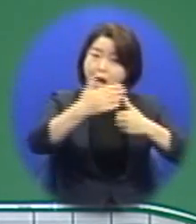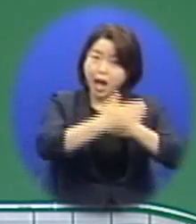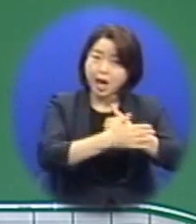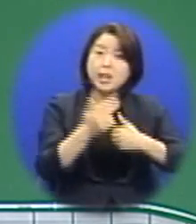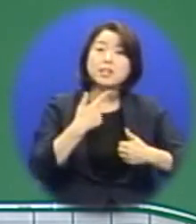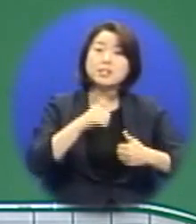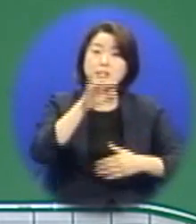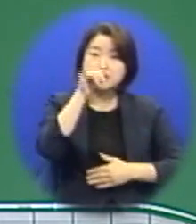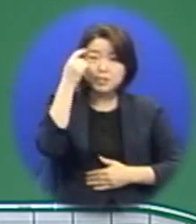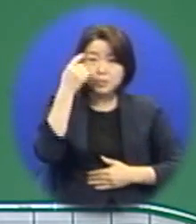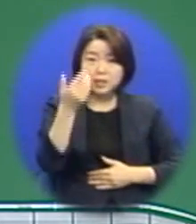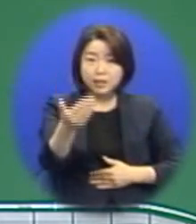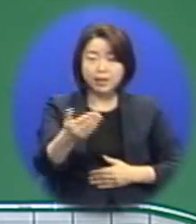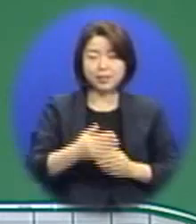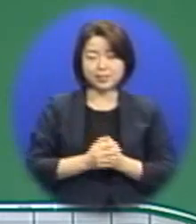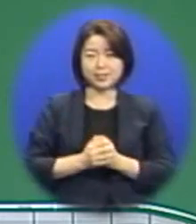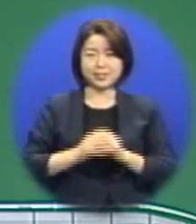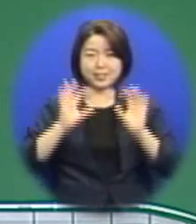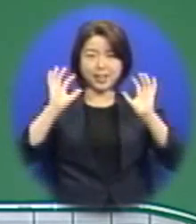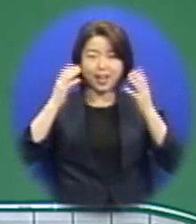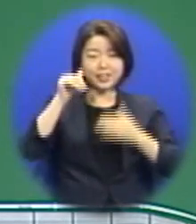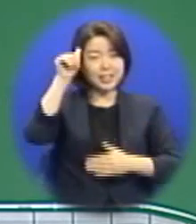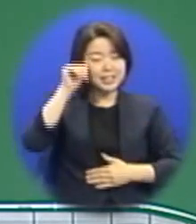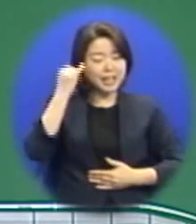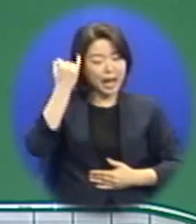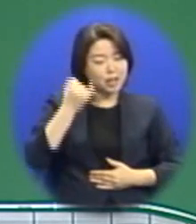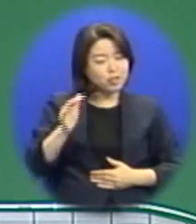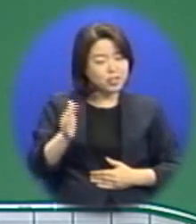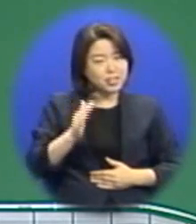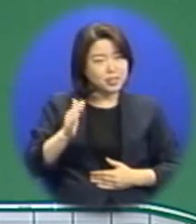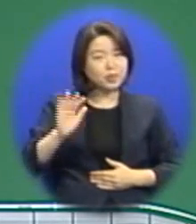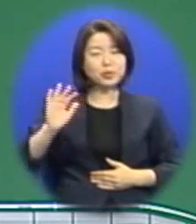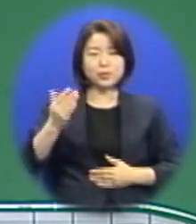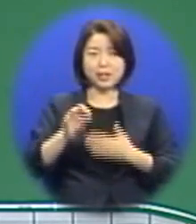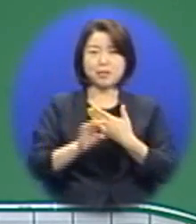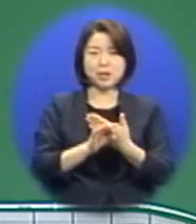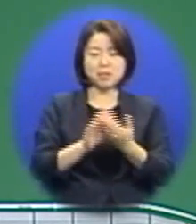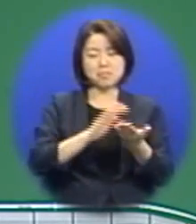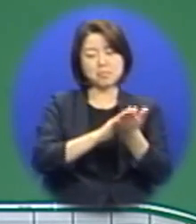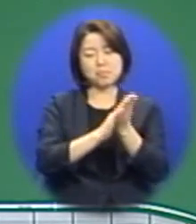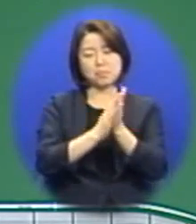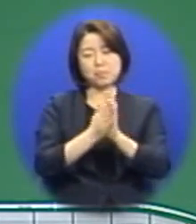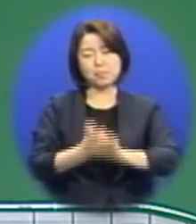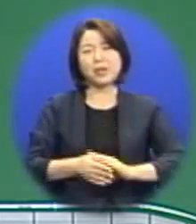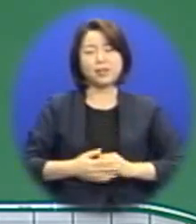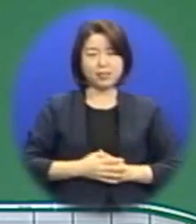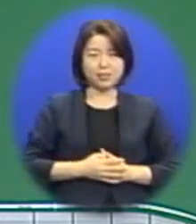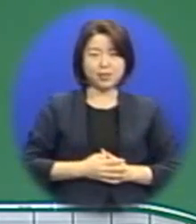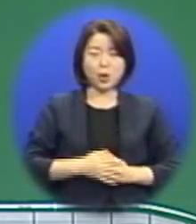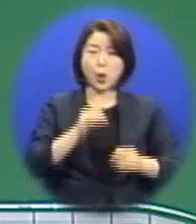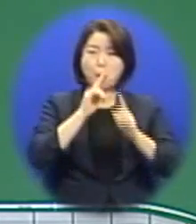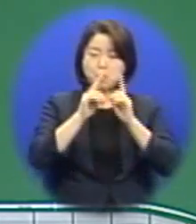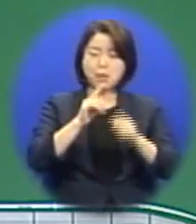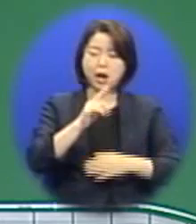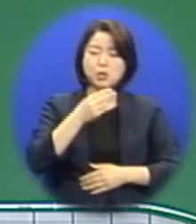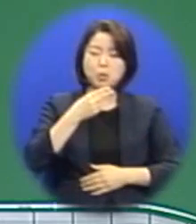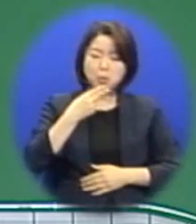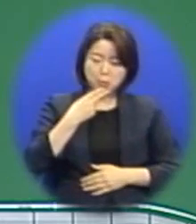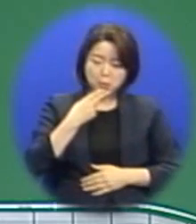안아보셨습니까? 아이들이 사춘기쯤 되면 변합니다. 말도